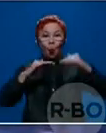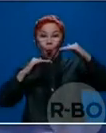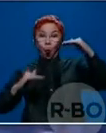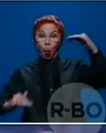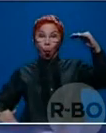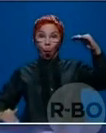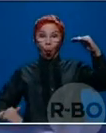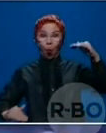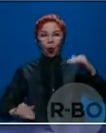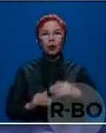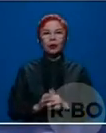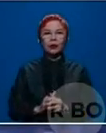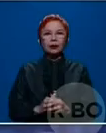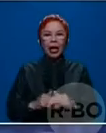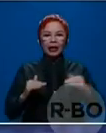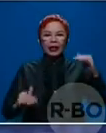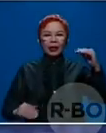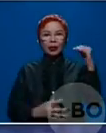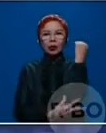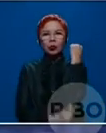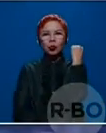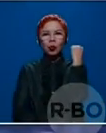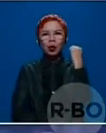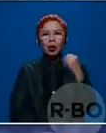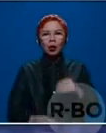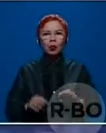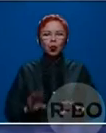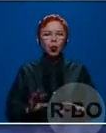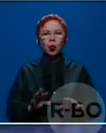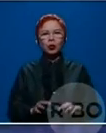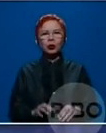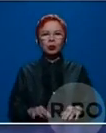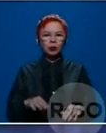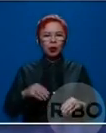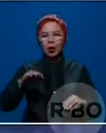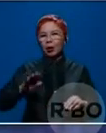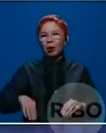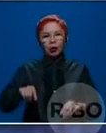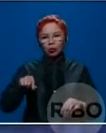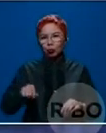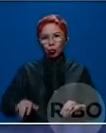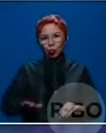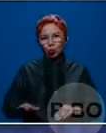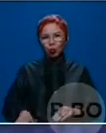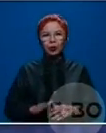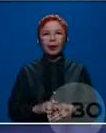di Indonesia tingkat kemiskinan sendiri juga relatif masih belum bergerak turun